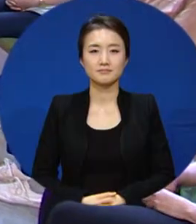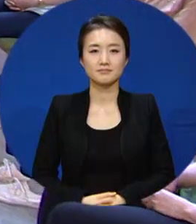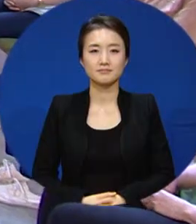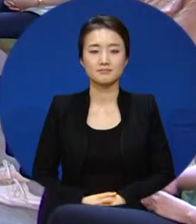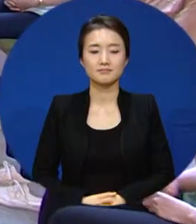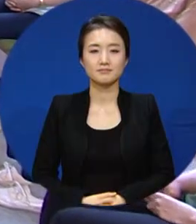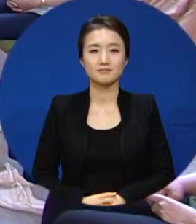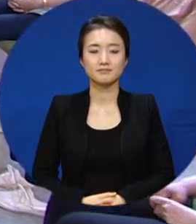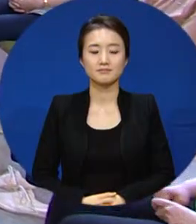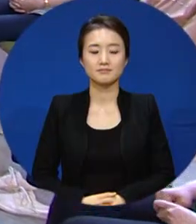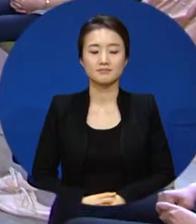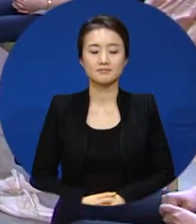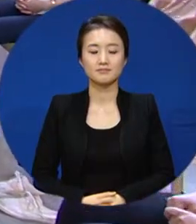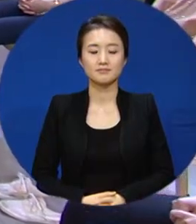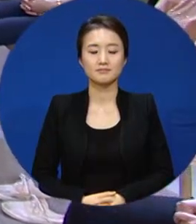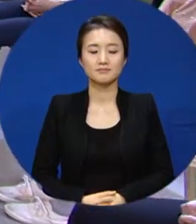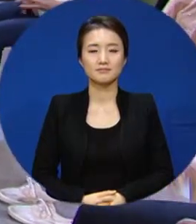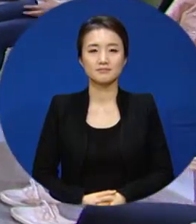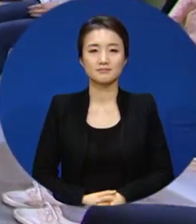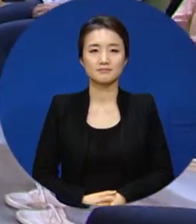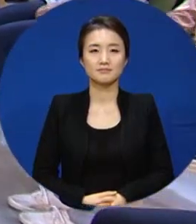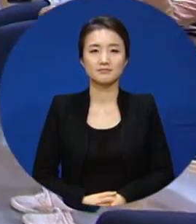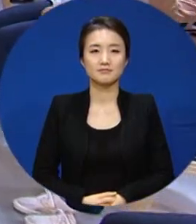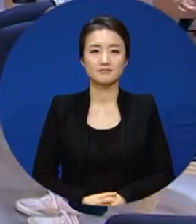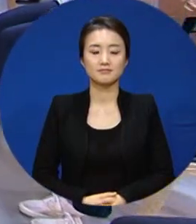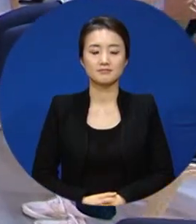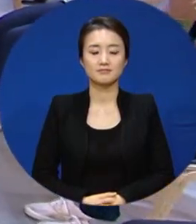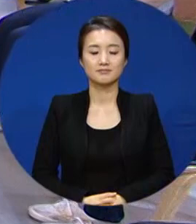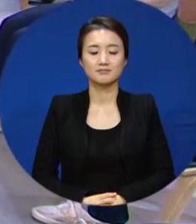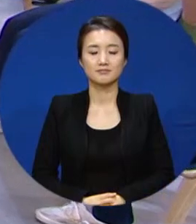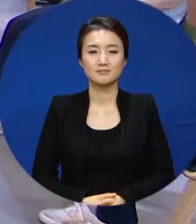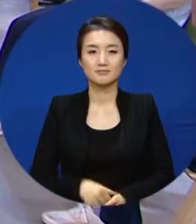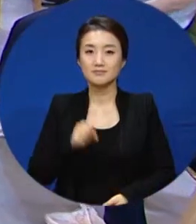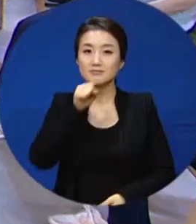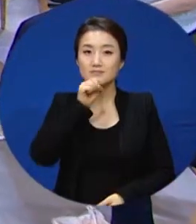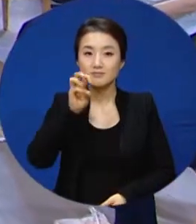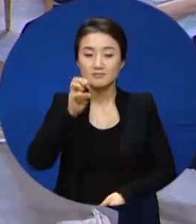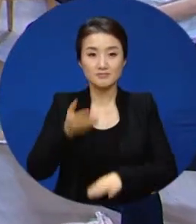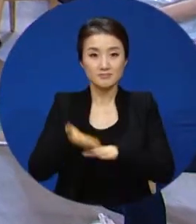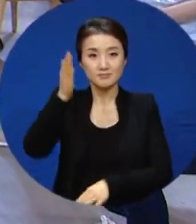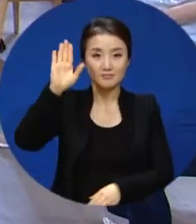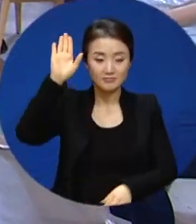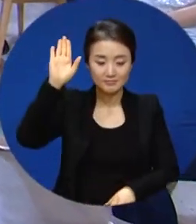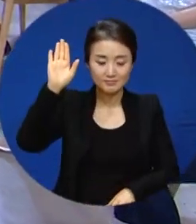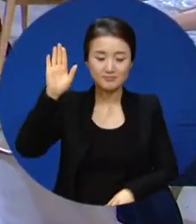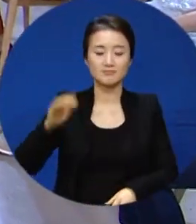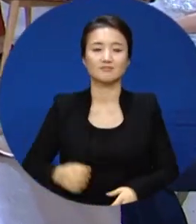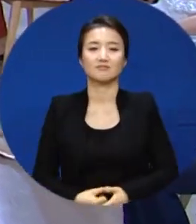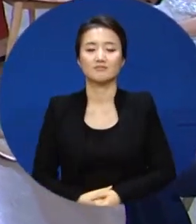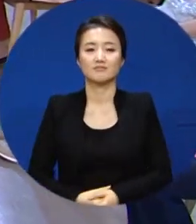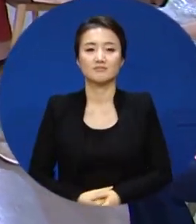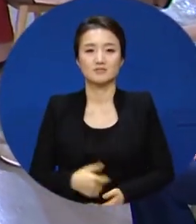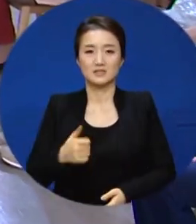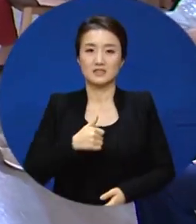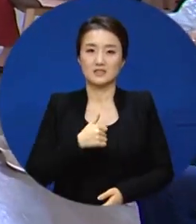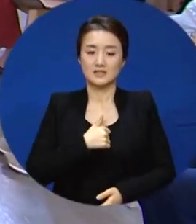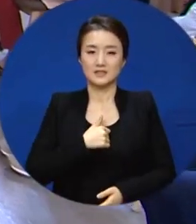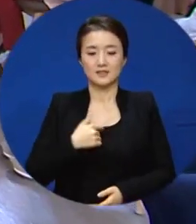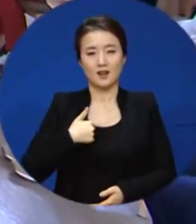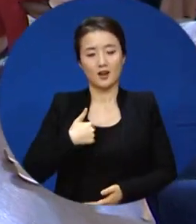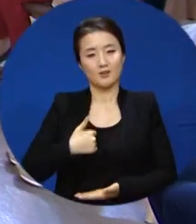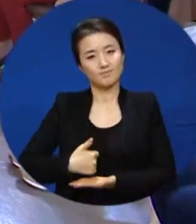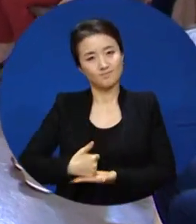ok 30점 이상 되신 분 손 들어보세요 와 거의 반정도 드시네요 2분들은 자존감이 아주 높은